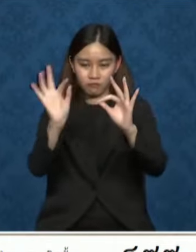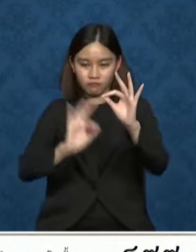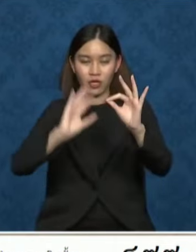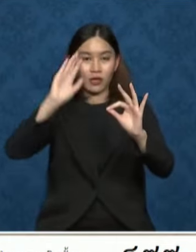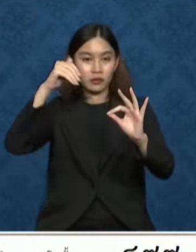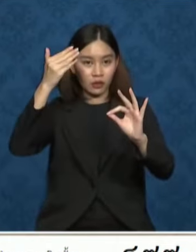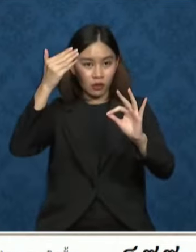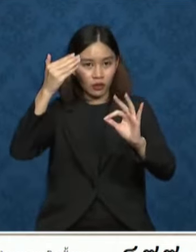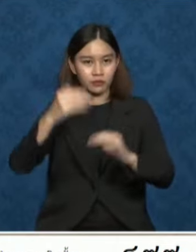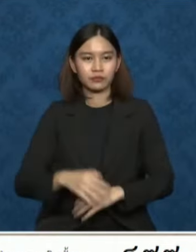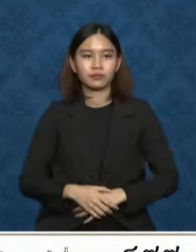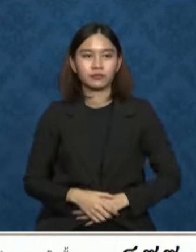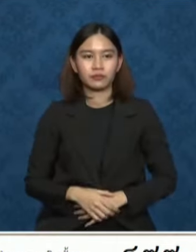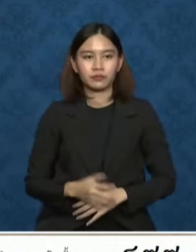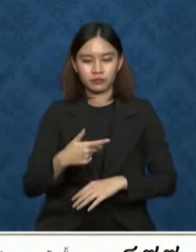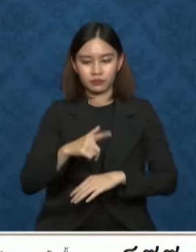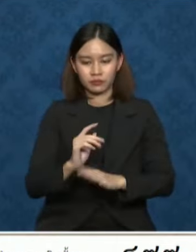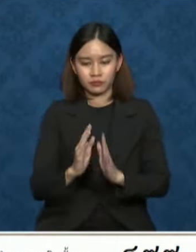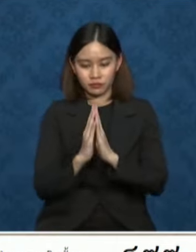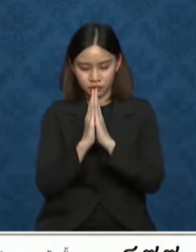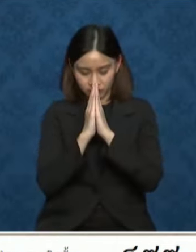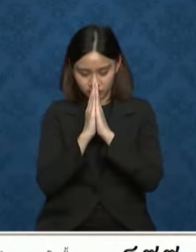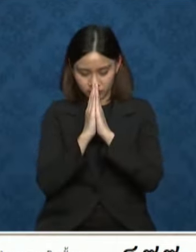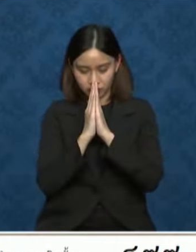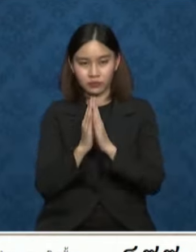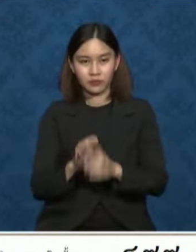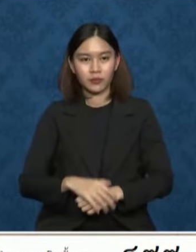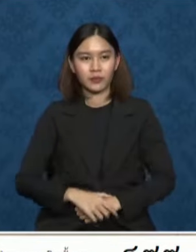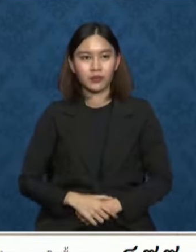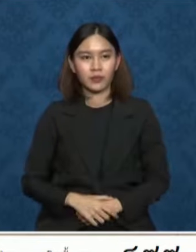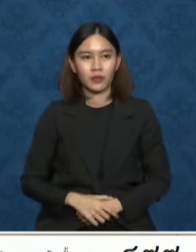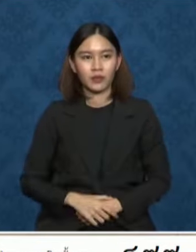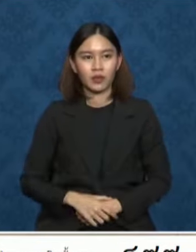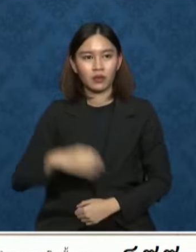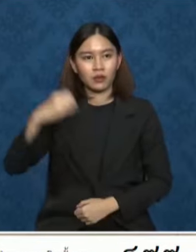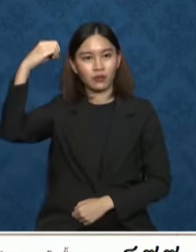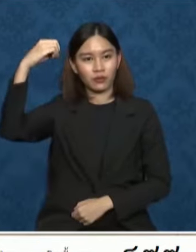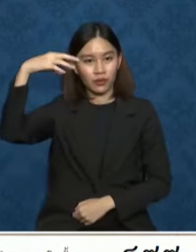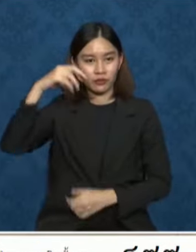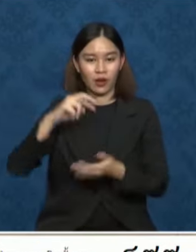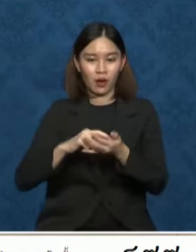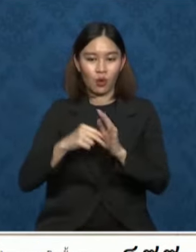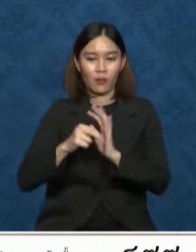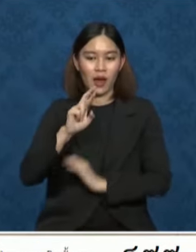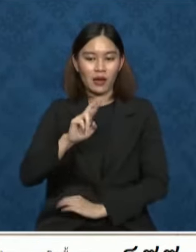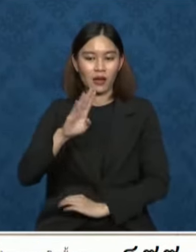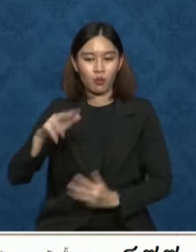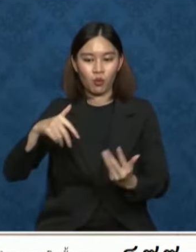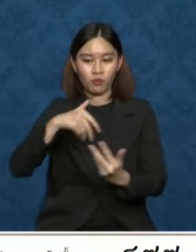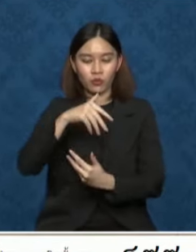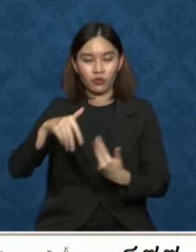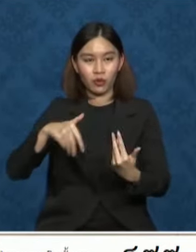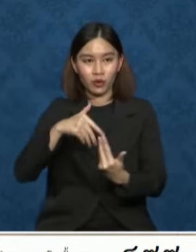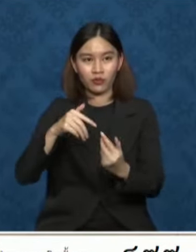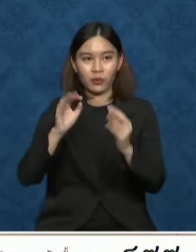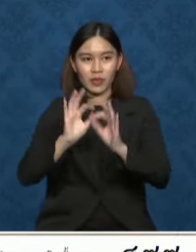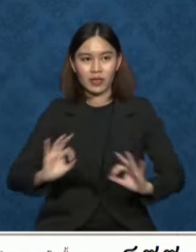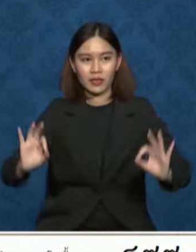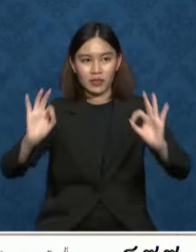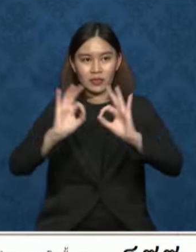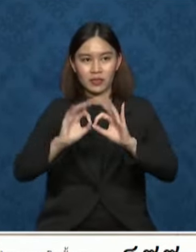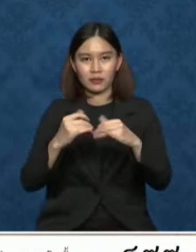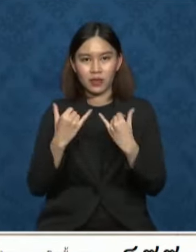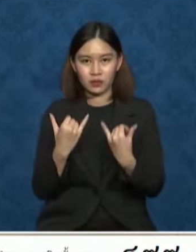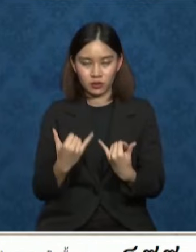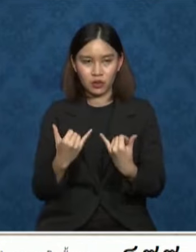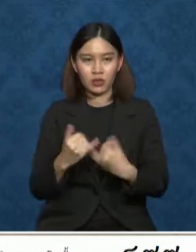ก่อนนะครับกับเรีนท่านประทานสพาñaผแทนรัสะดอนไฟ้าถือเป็ระบบสาทรุดประโภกที่สำคัในปัว